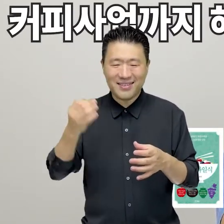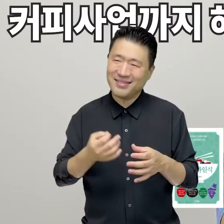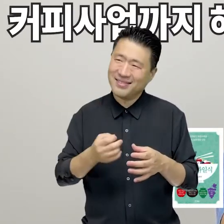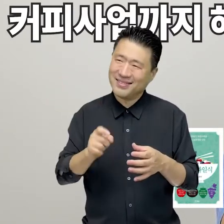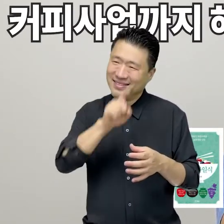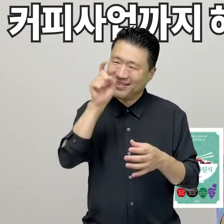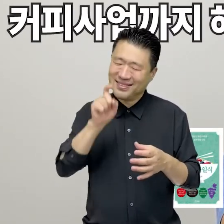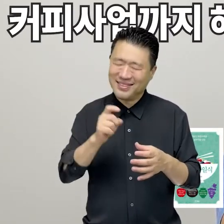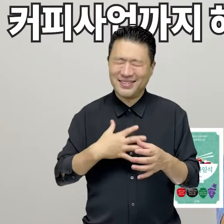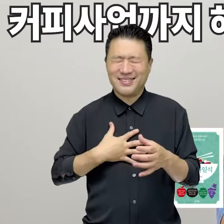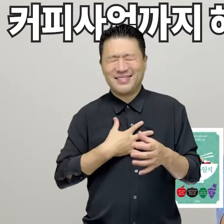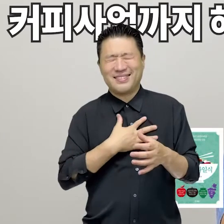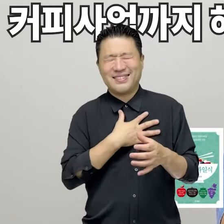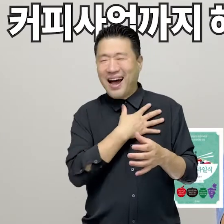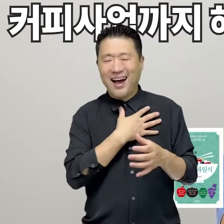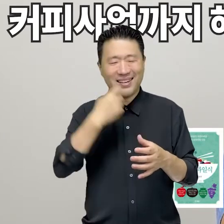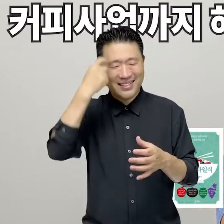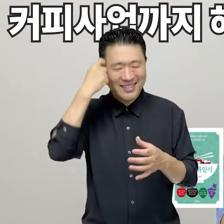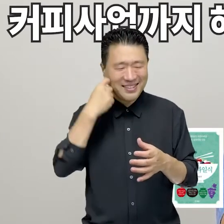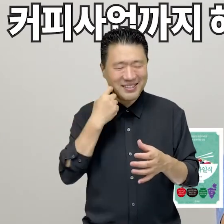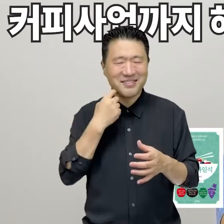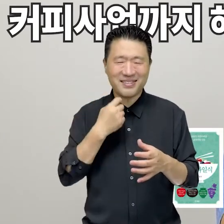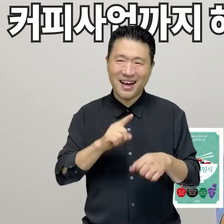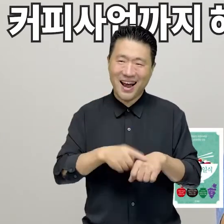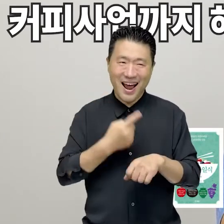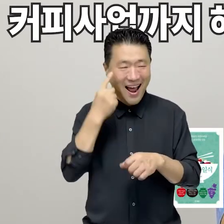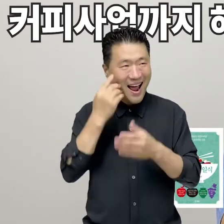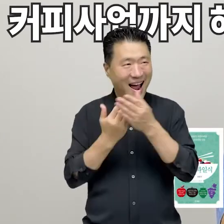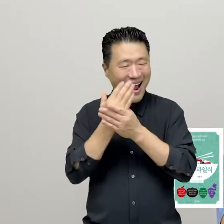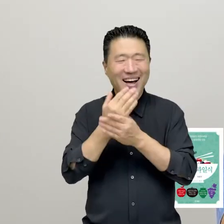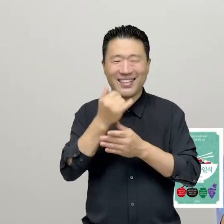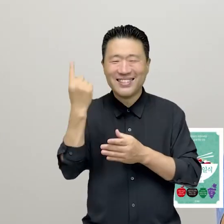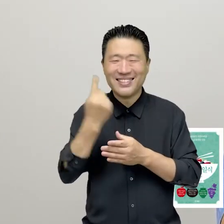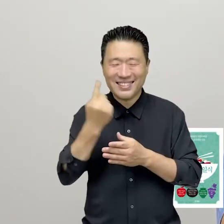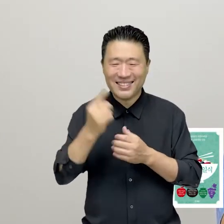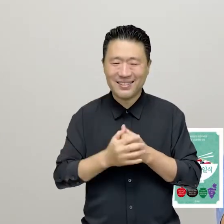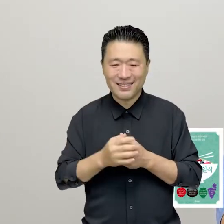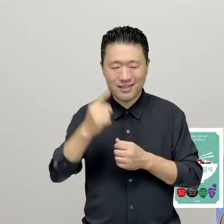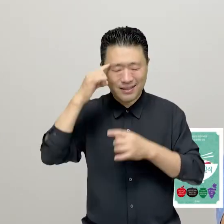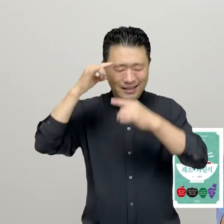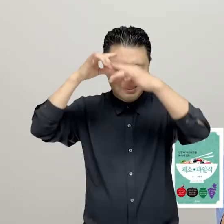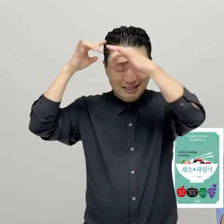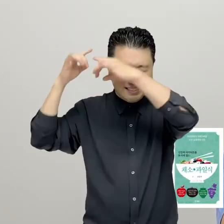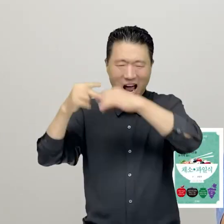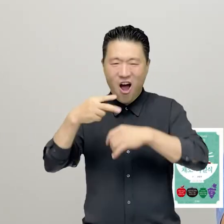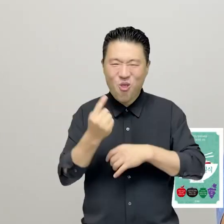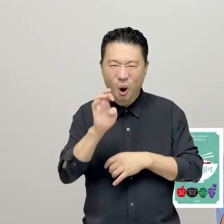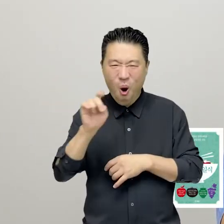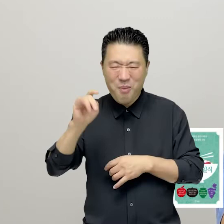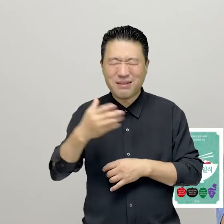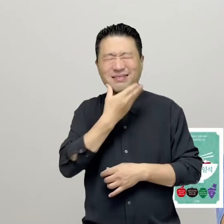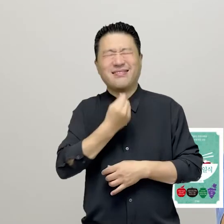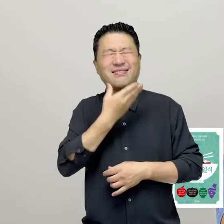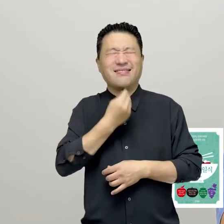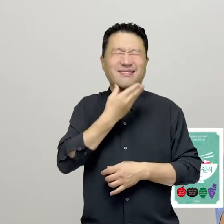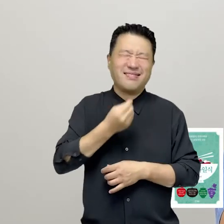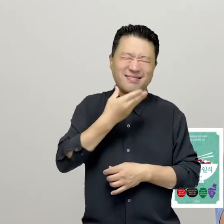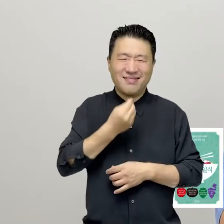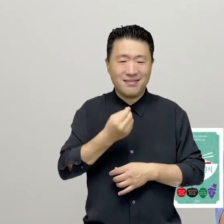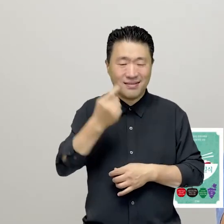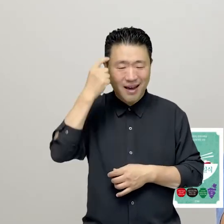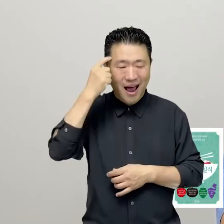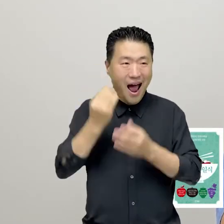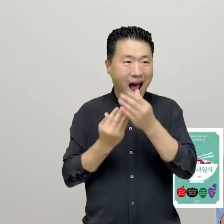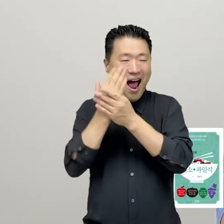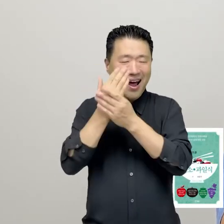그때 뭐랄까요? 정말 쾌감이죠. 그러한 것들이 저절로 생각나면서 막 뇌에서 도파민과 행복한 호르몬들이